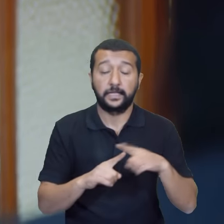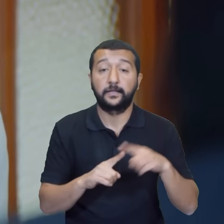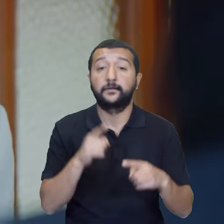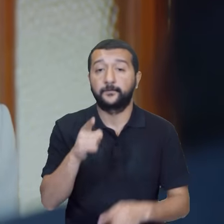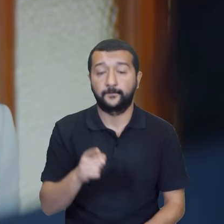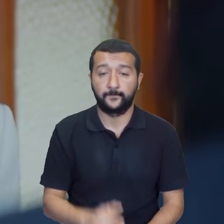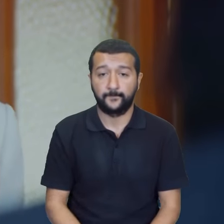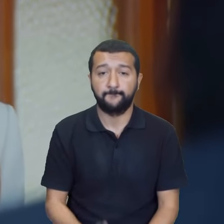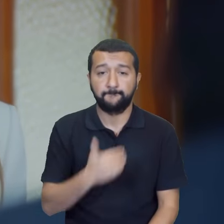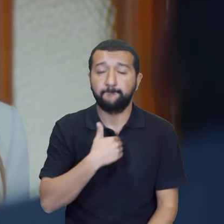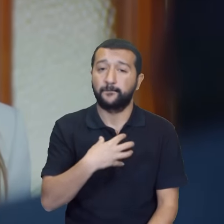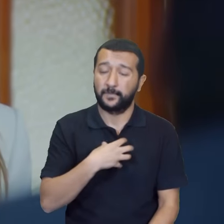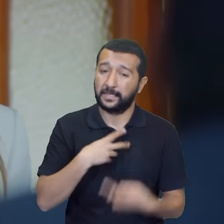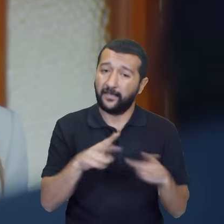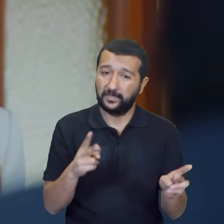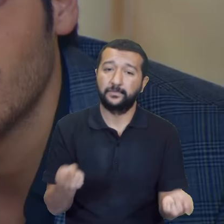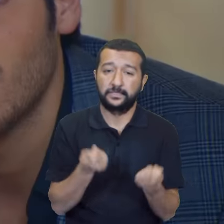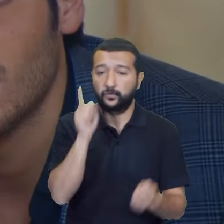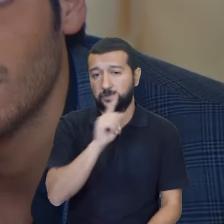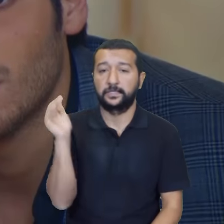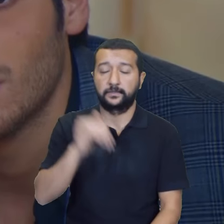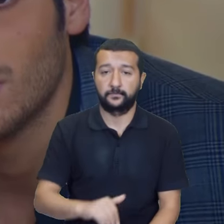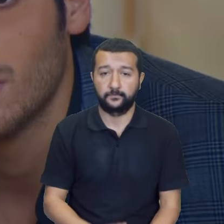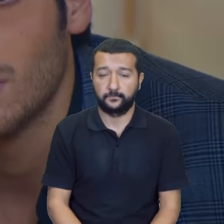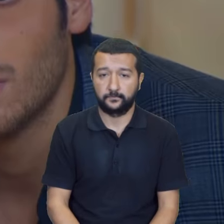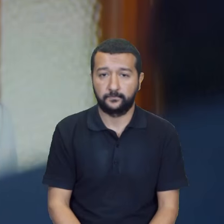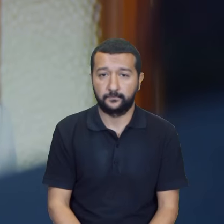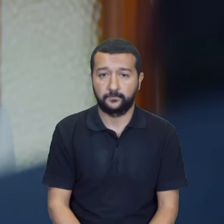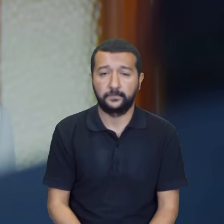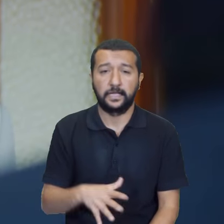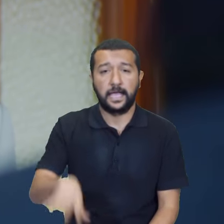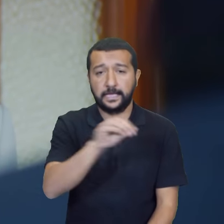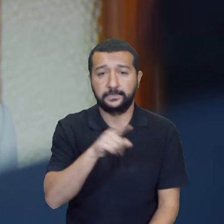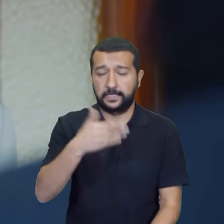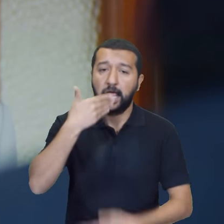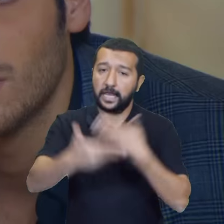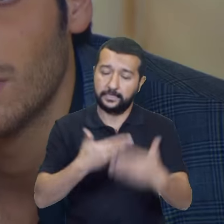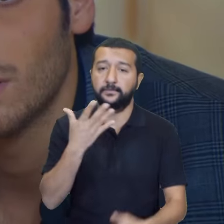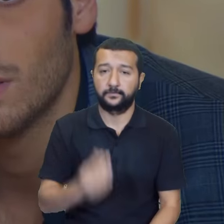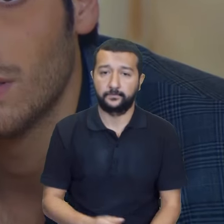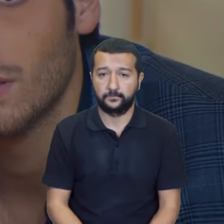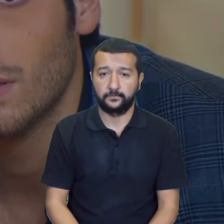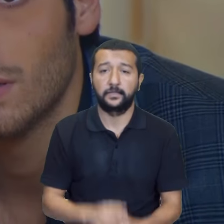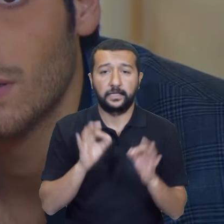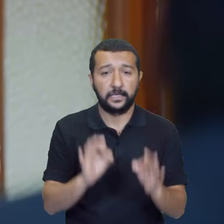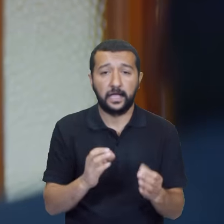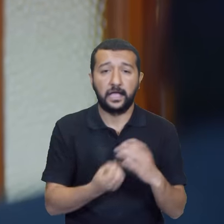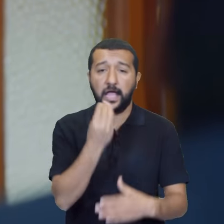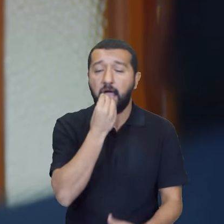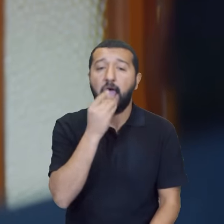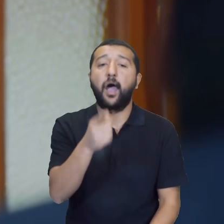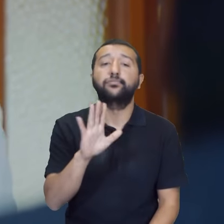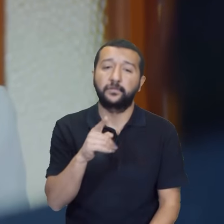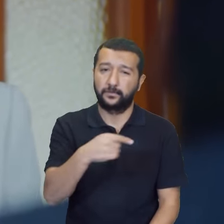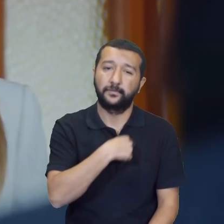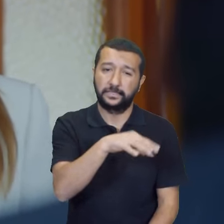Tarık, ben kendimi affettirmeye geldim. Her şeyi sana anlatacağım. Daha kahvaltı etmemişsin